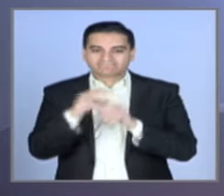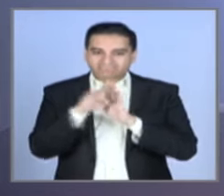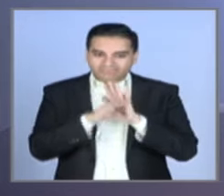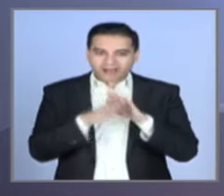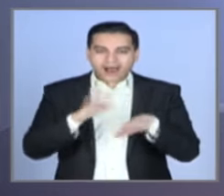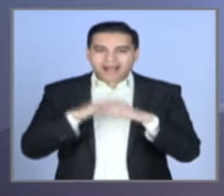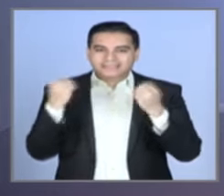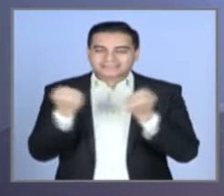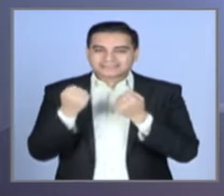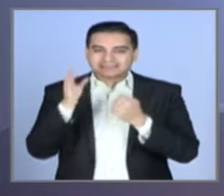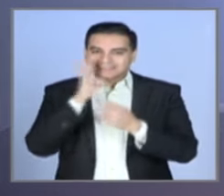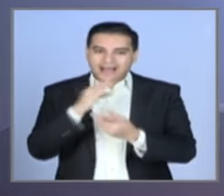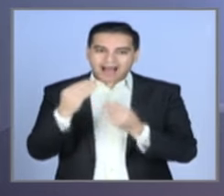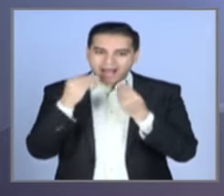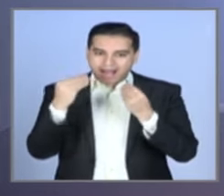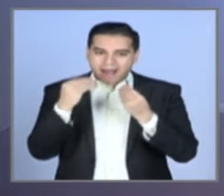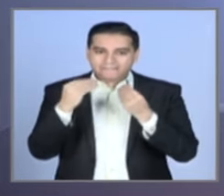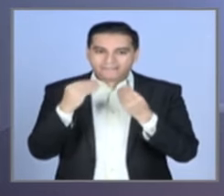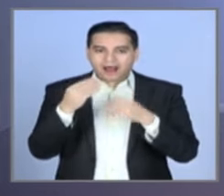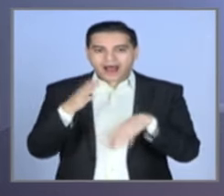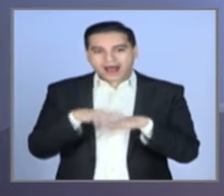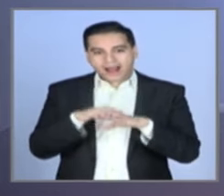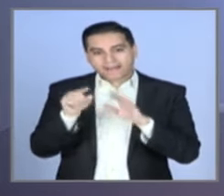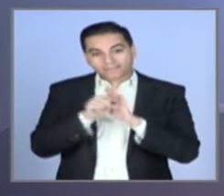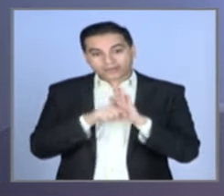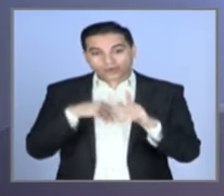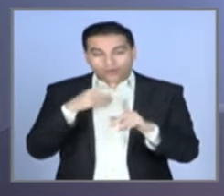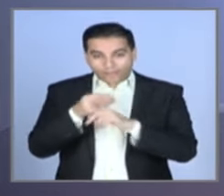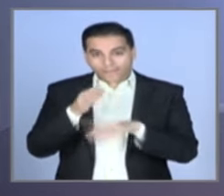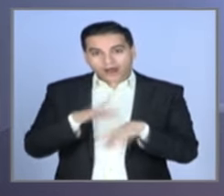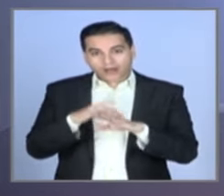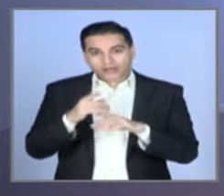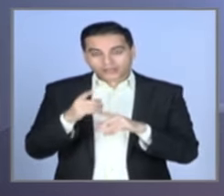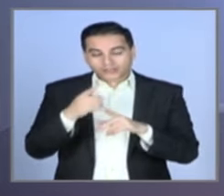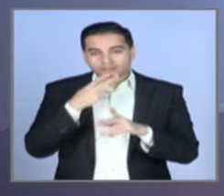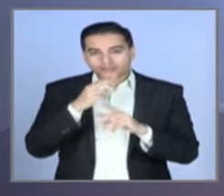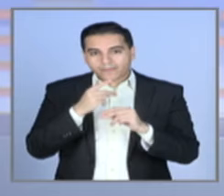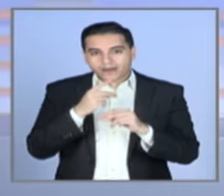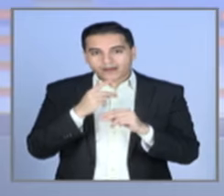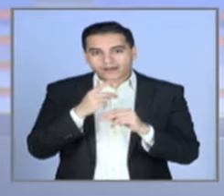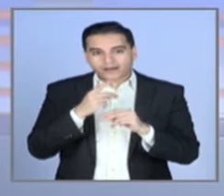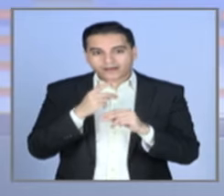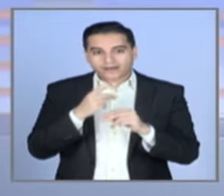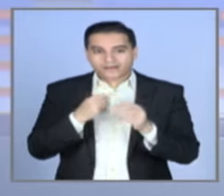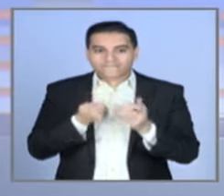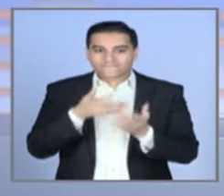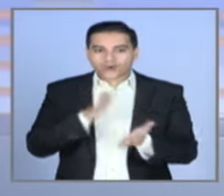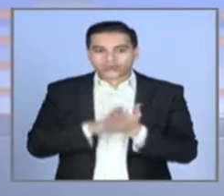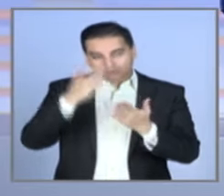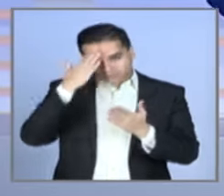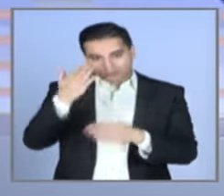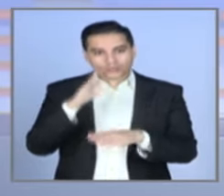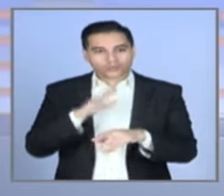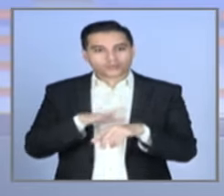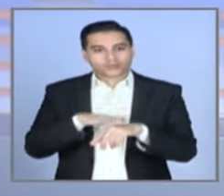وطريقه تدريسه لينا وتدريسه للماده حبيتني في خلتني اشربها من الاخر. فرصة إن إحنا